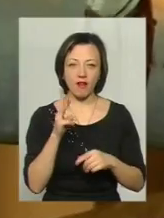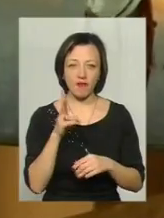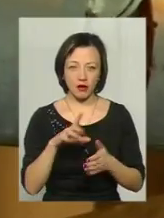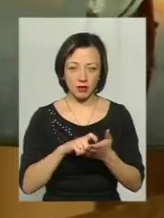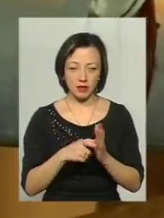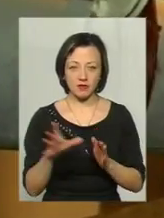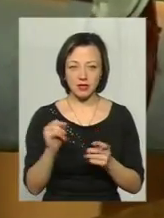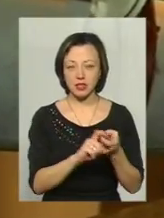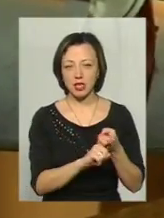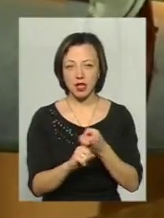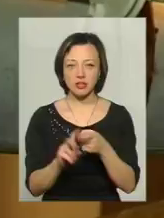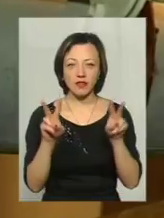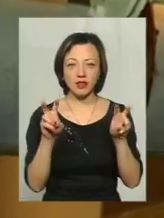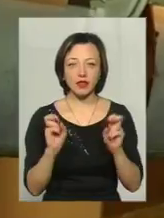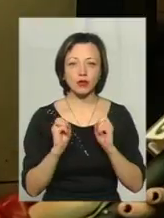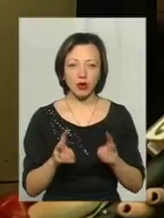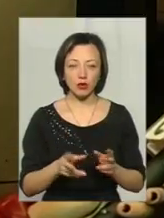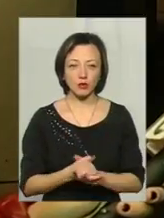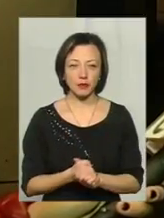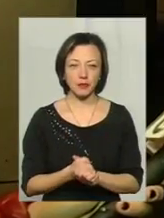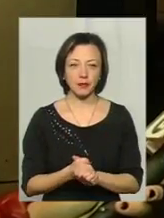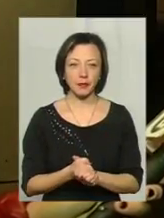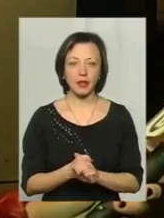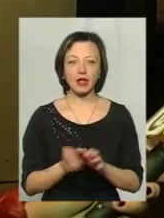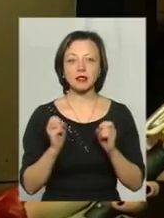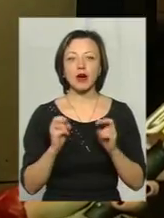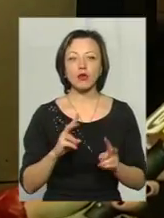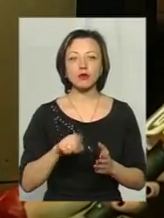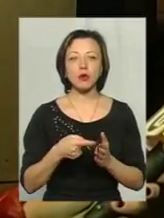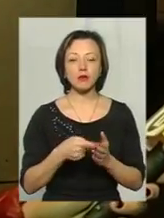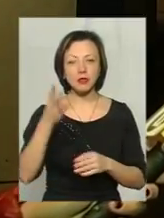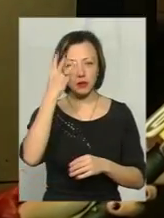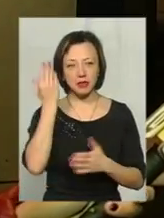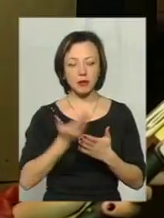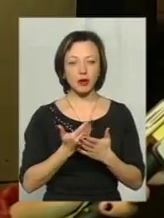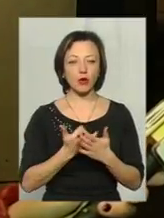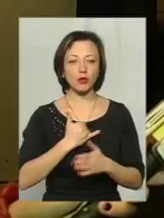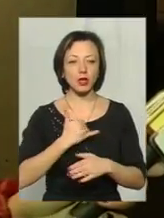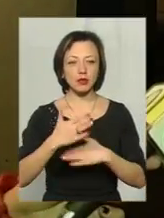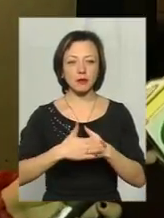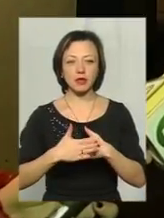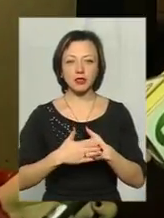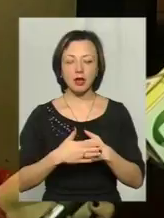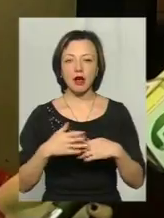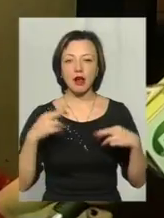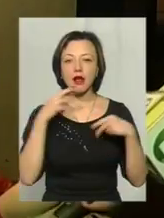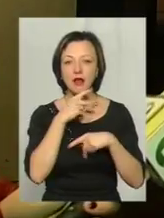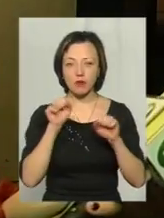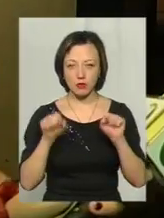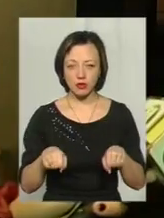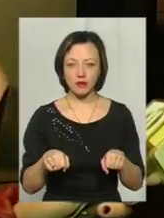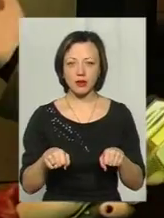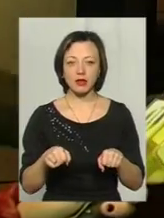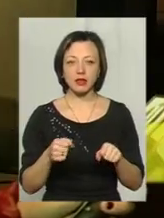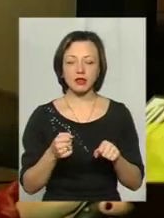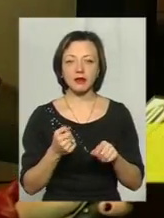Усе залежить від виду загрози. Загрози по місту Хмельницьку, наприклад, в нас найближча радіоактивна можлива загроза. Так, це від